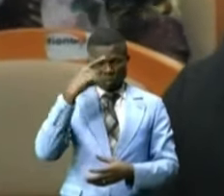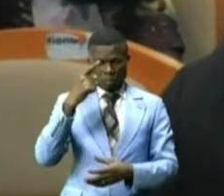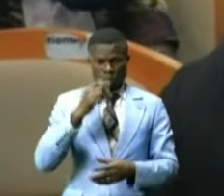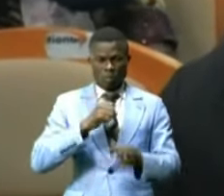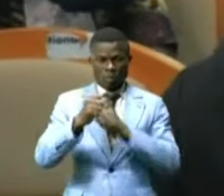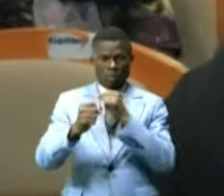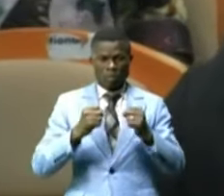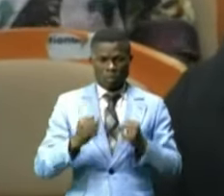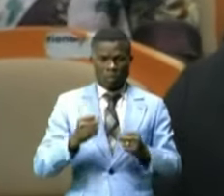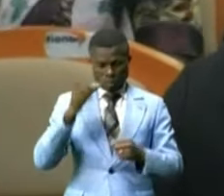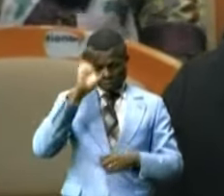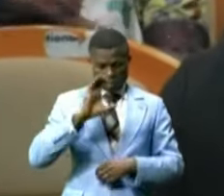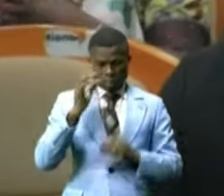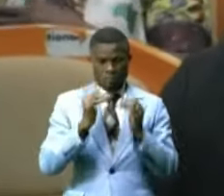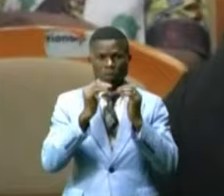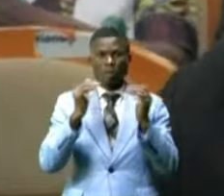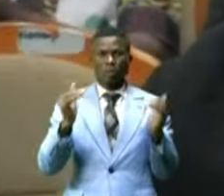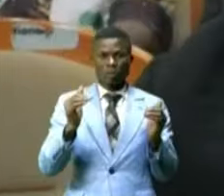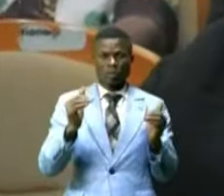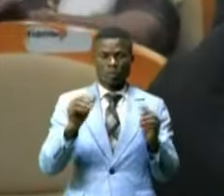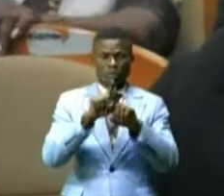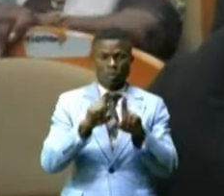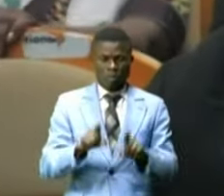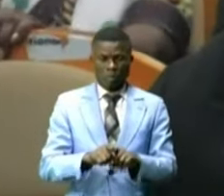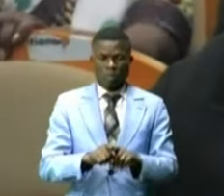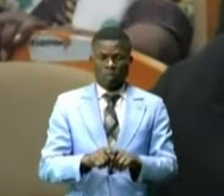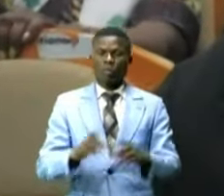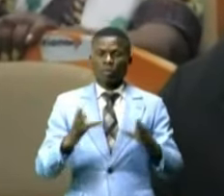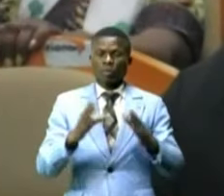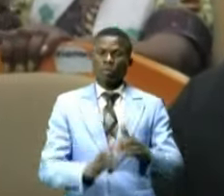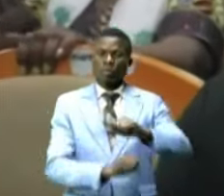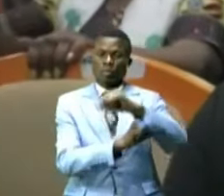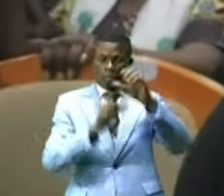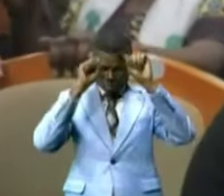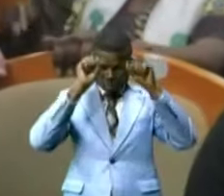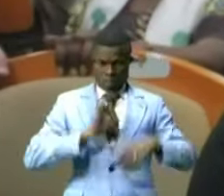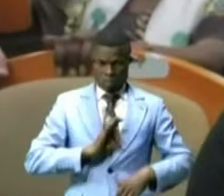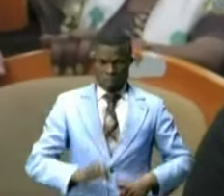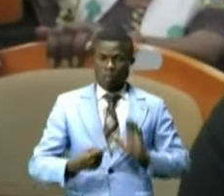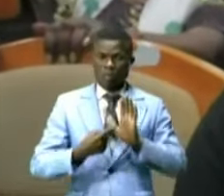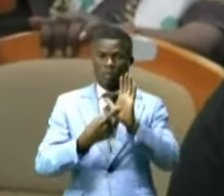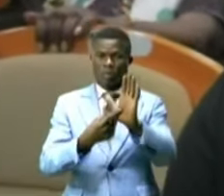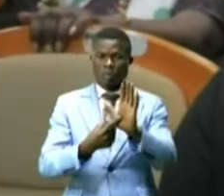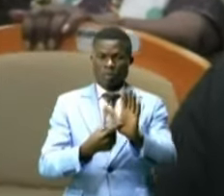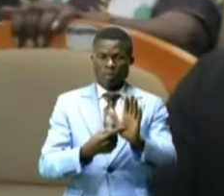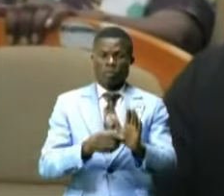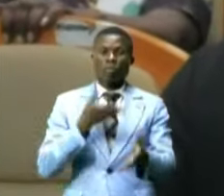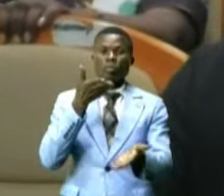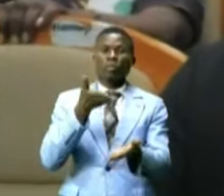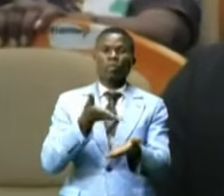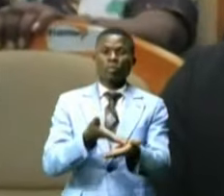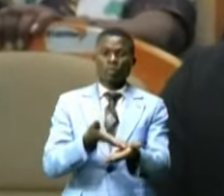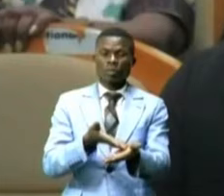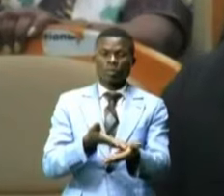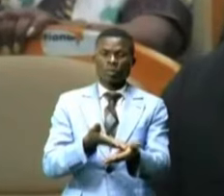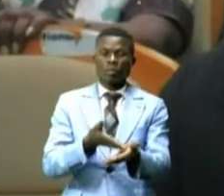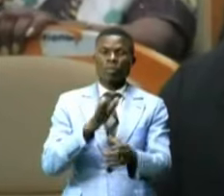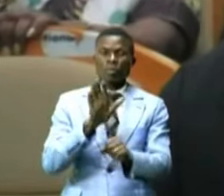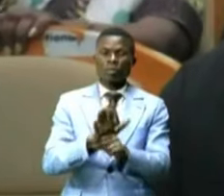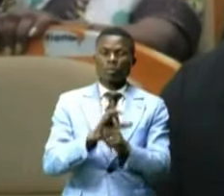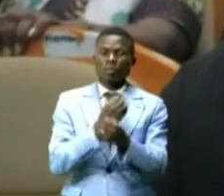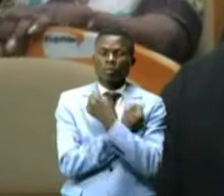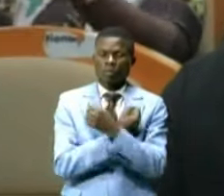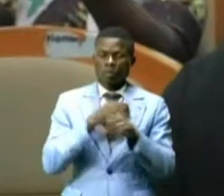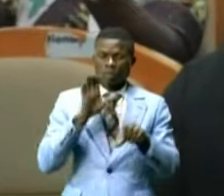battre pour la paix. Et derrière le chef de l'État qui a manifestement prouvé combien il aime ce